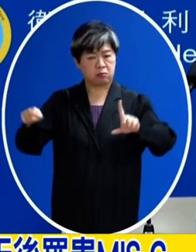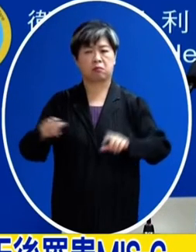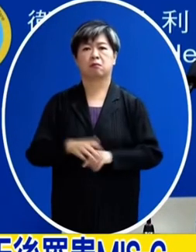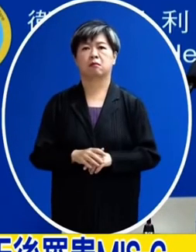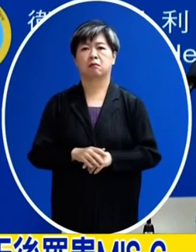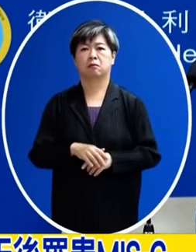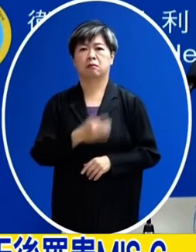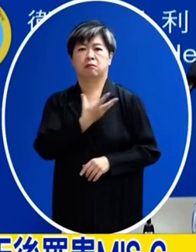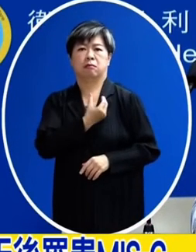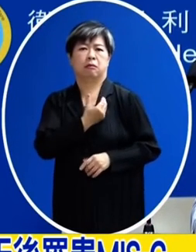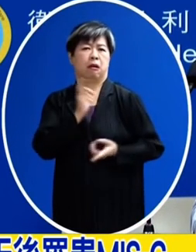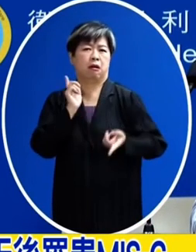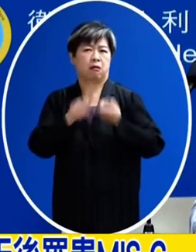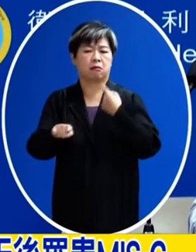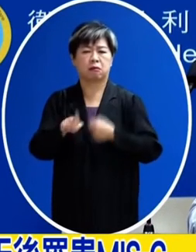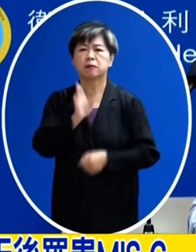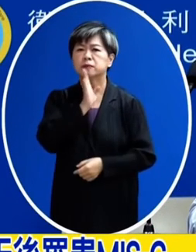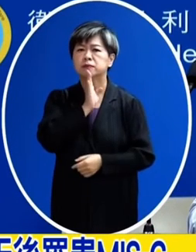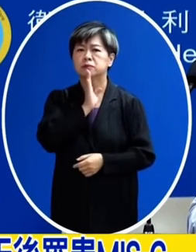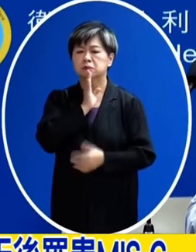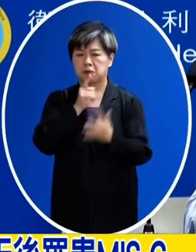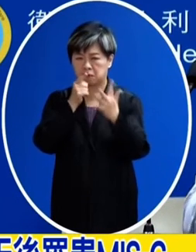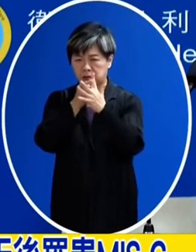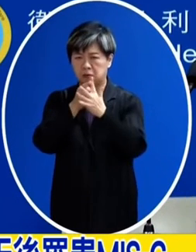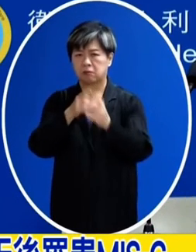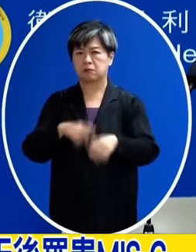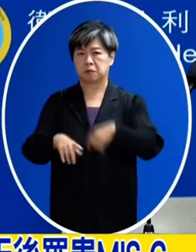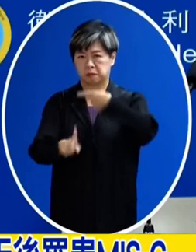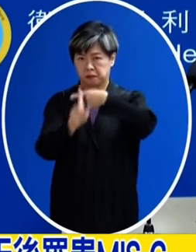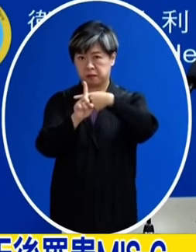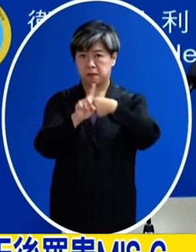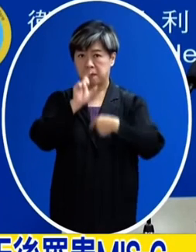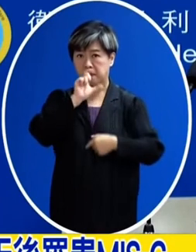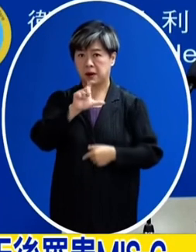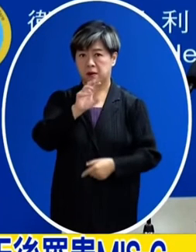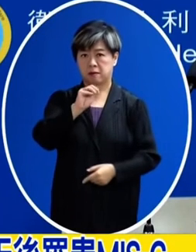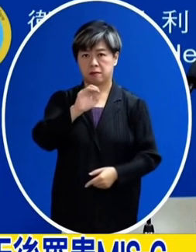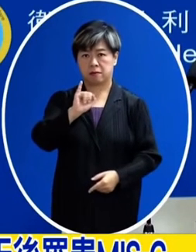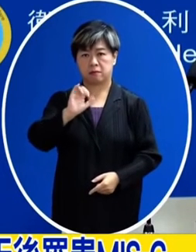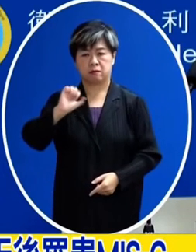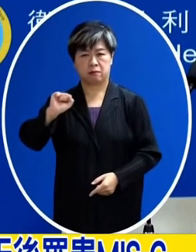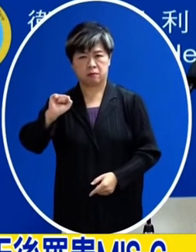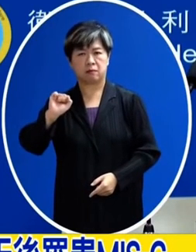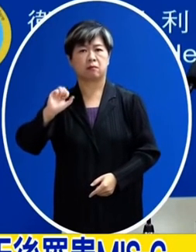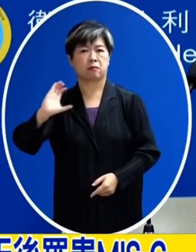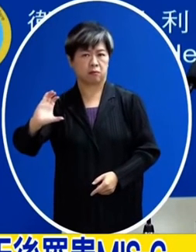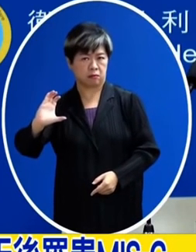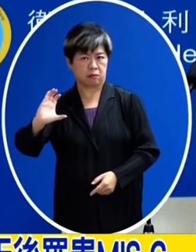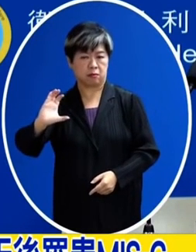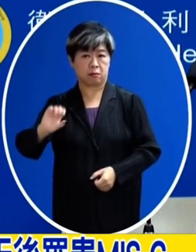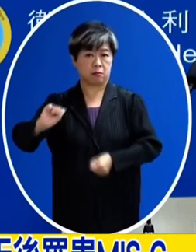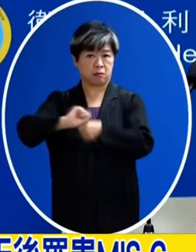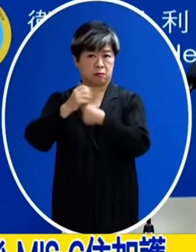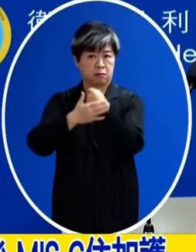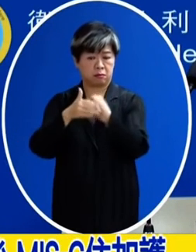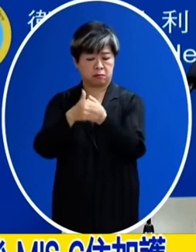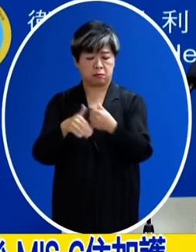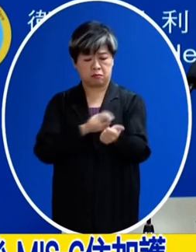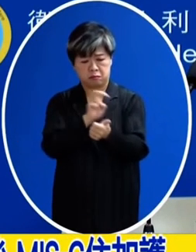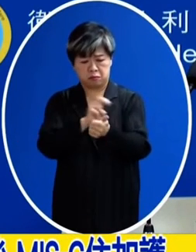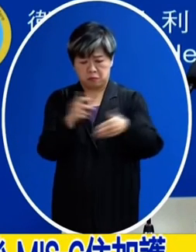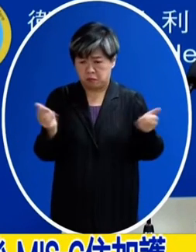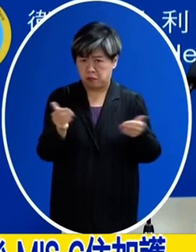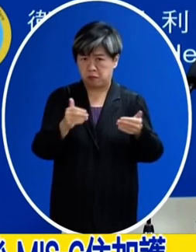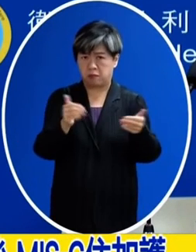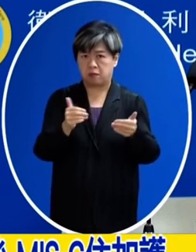脉异常的一个情形，所以是有确诊为 Miss C。 那他目前仍然在加护病房治疗，不过病况已经